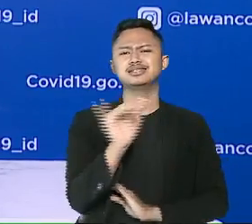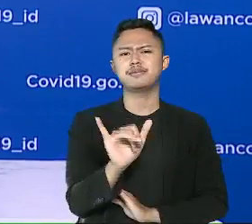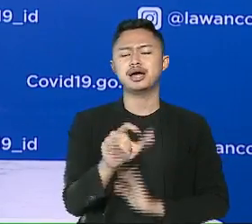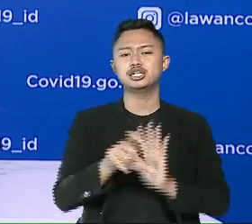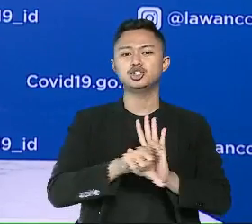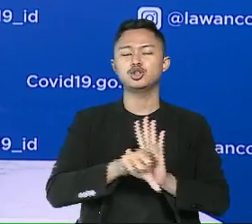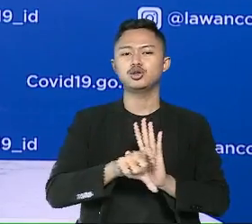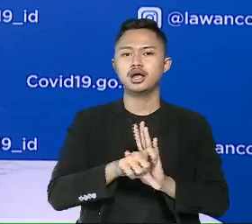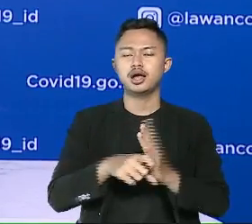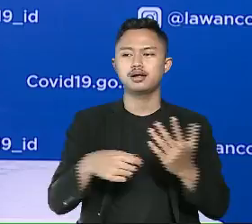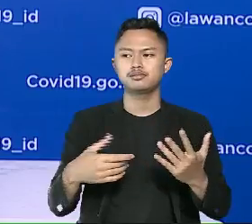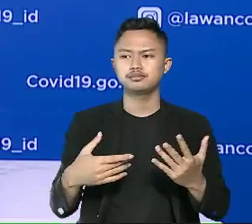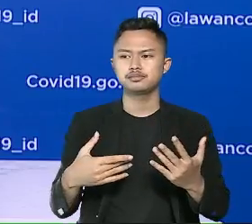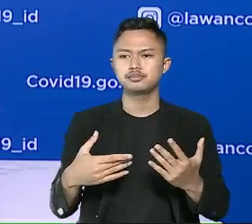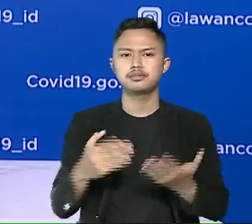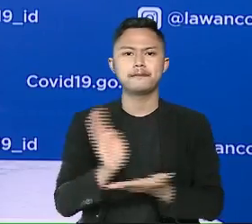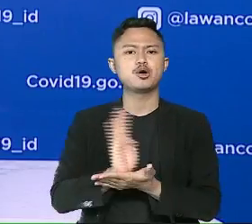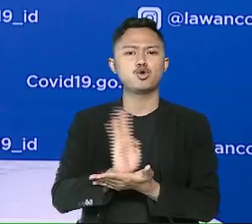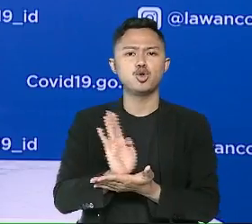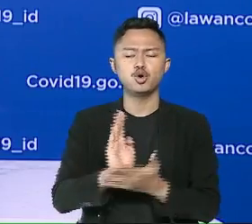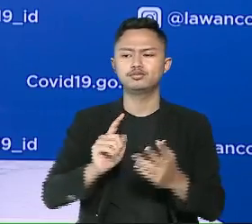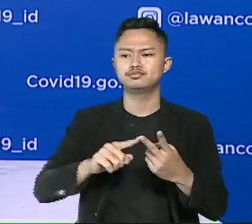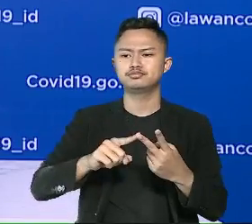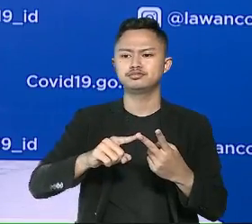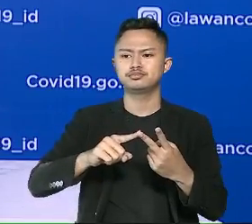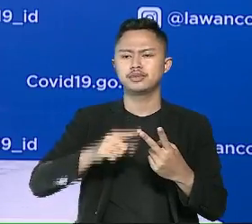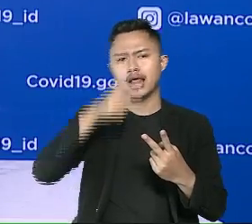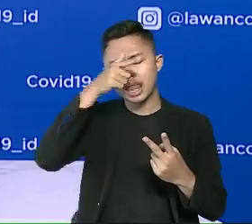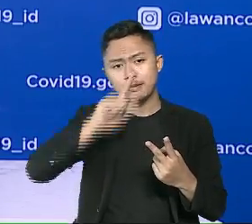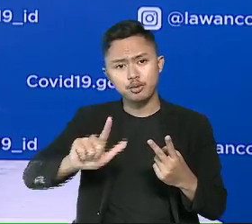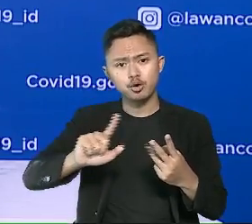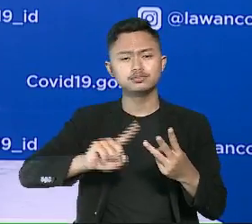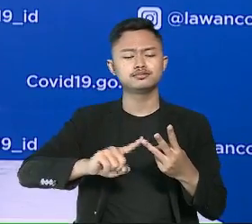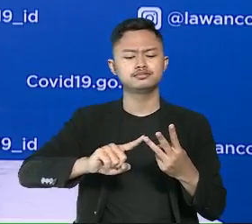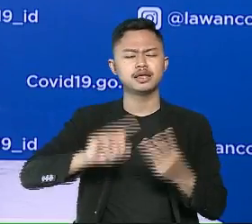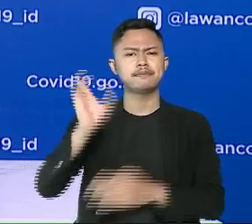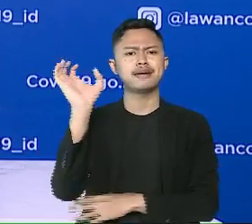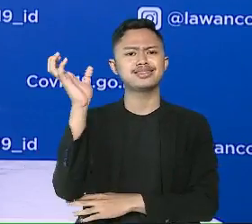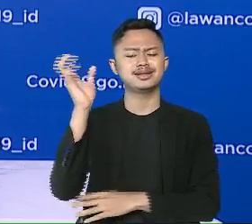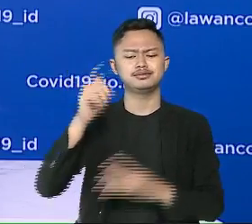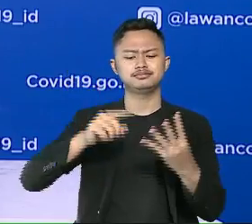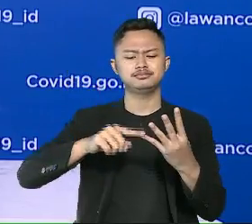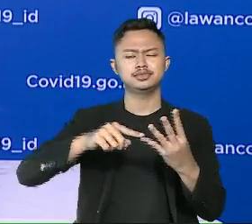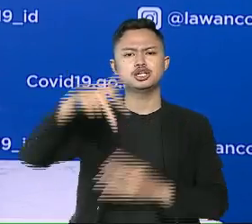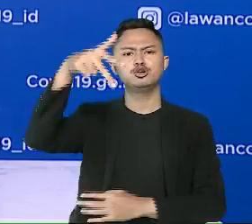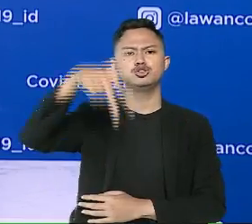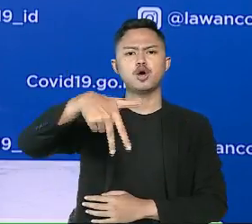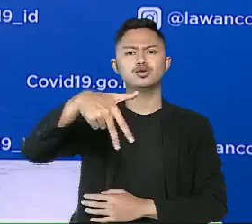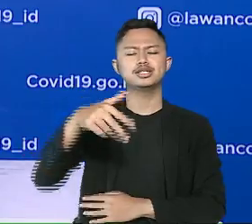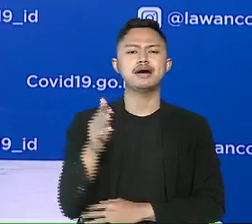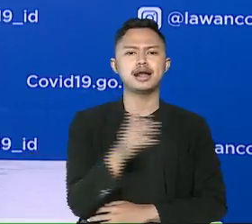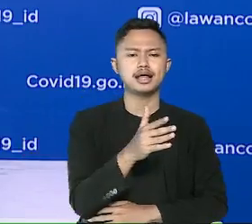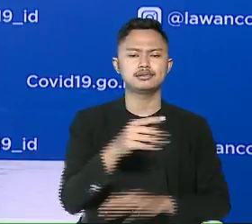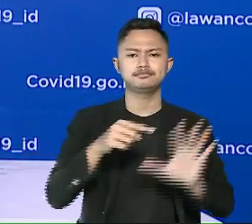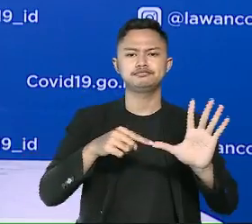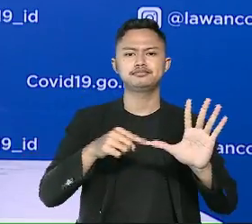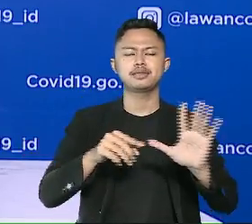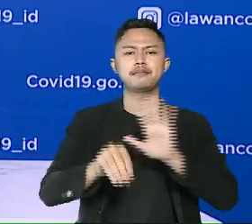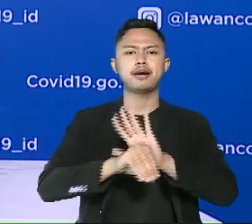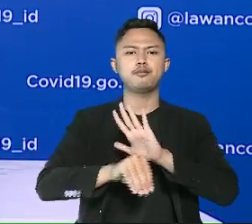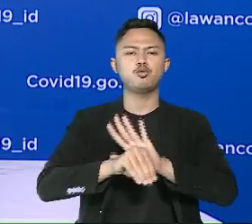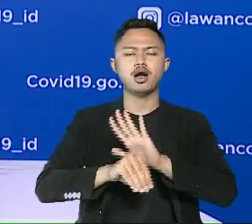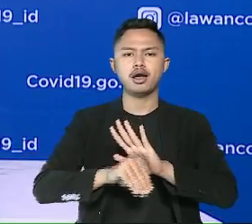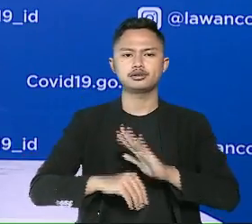Bengkulu, Lampung, Daerah Istimewa Yogyakarta, Banten, Sulawesi Barat, dan Papua. Hal ini